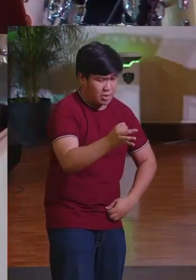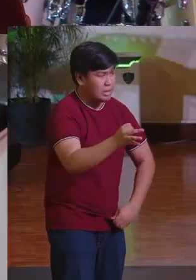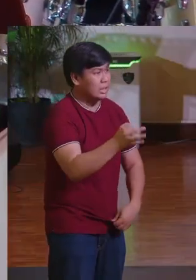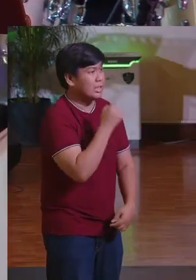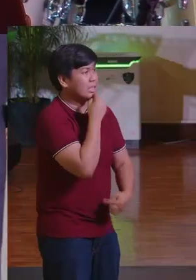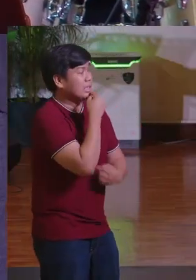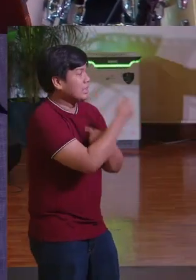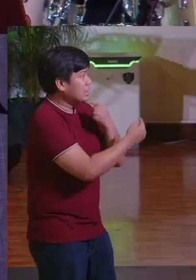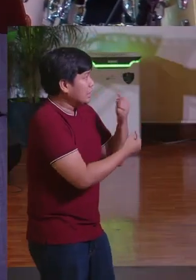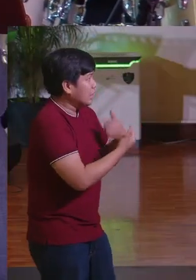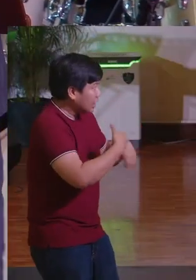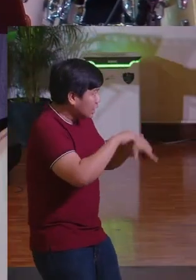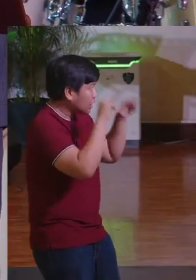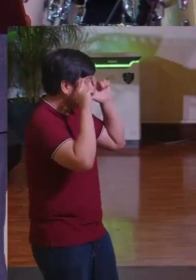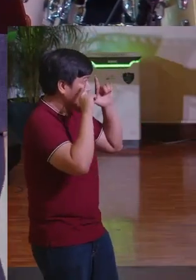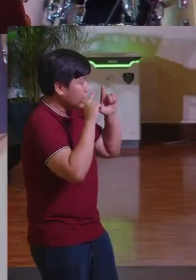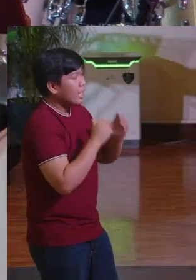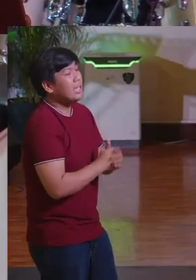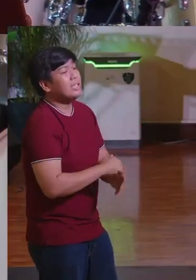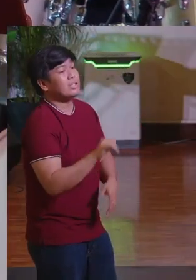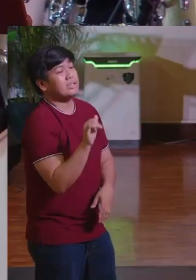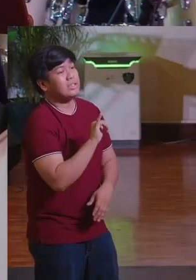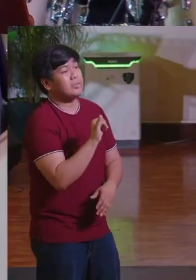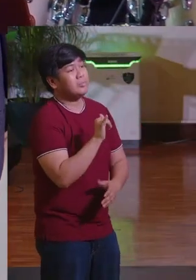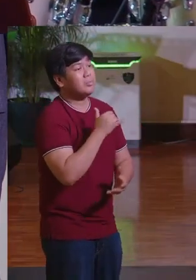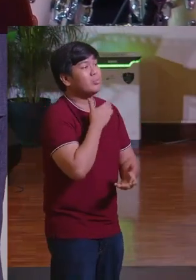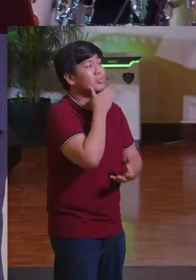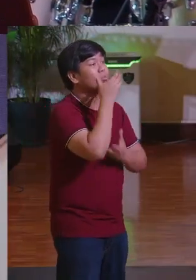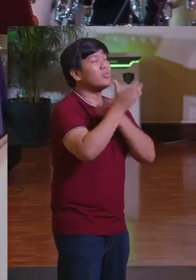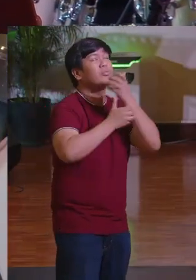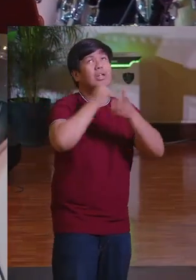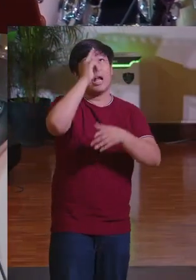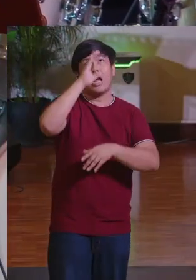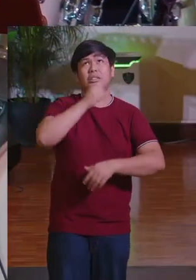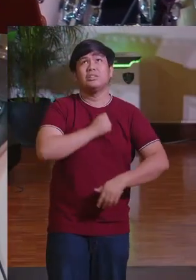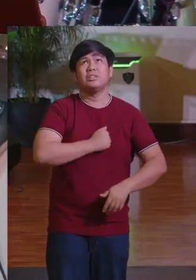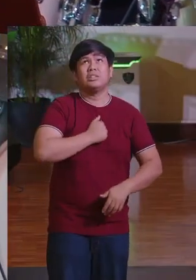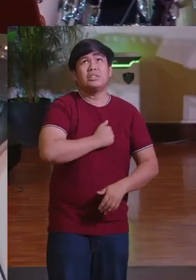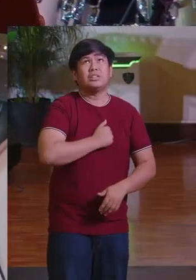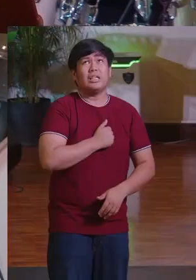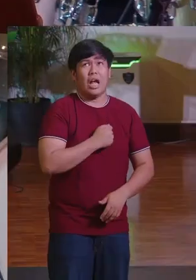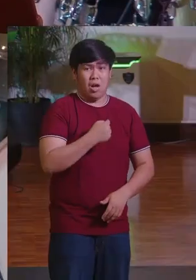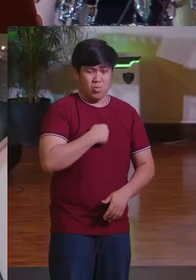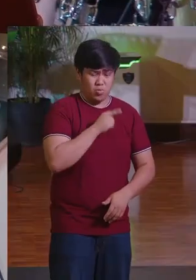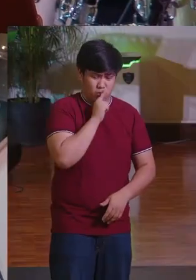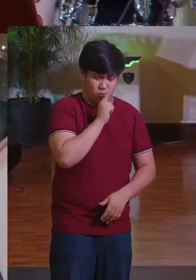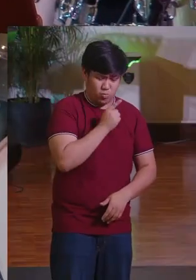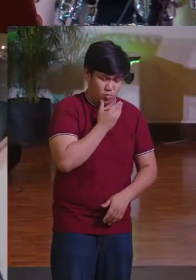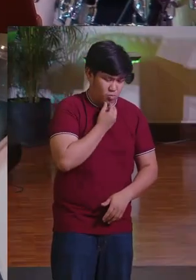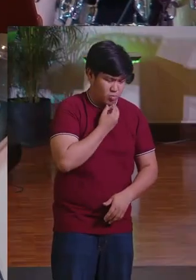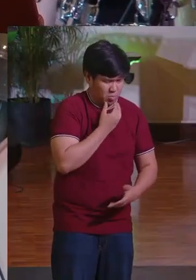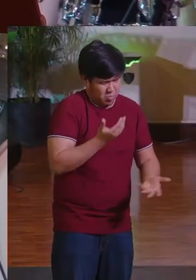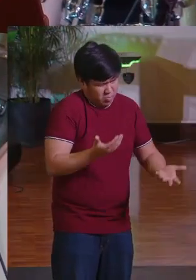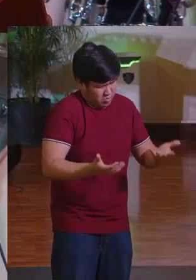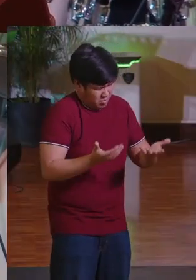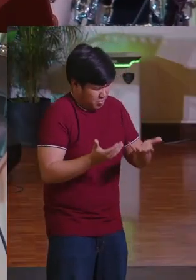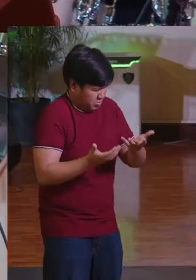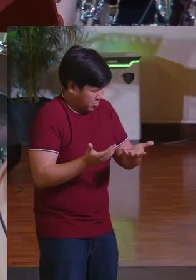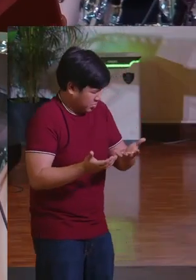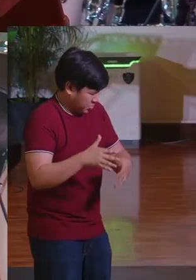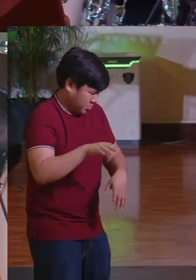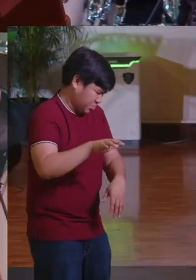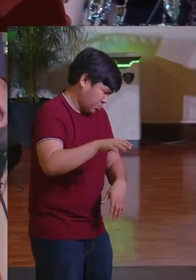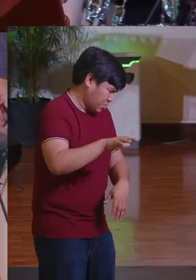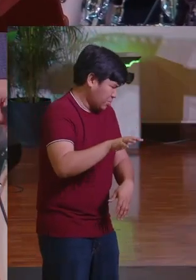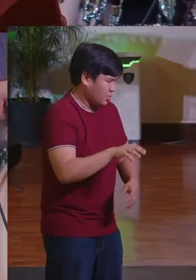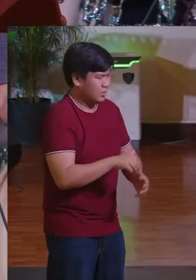na, para rin siyang nangungumpisal sa kanyang sarili. Parang sinasabi niya, ako ba'y Hebrew talaga? I'm a Hebrew.